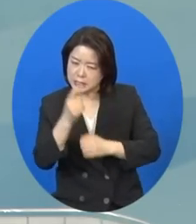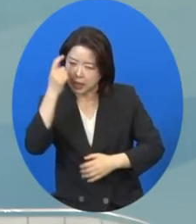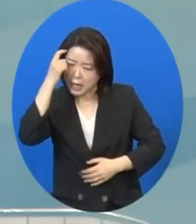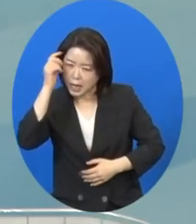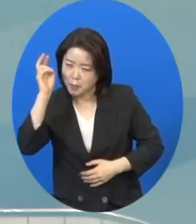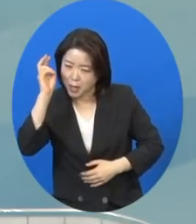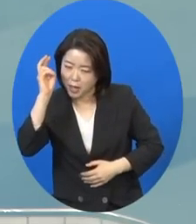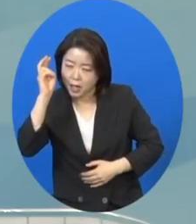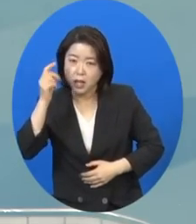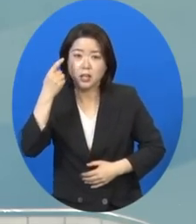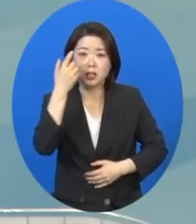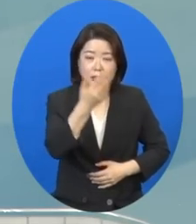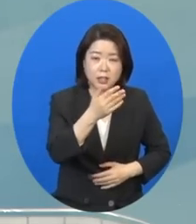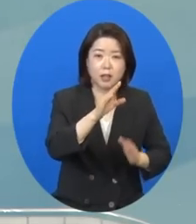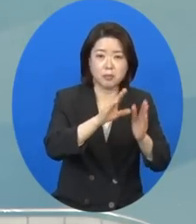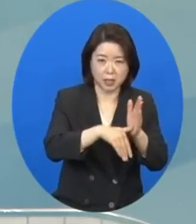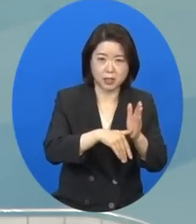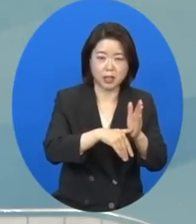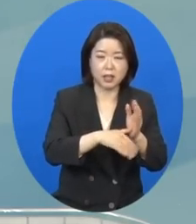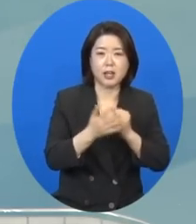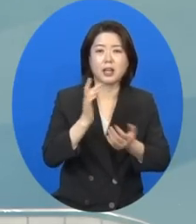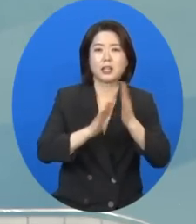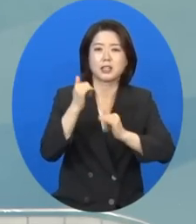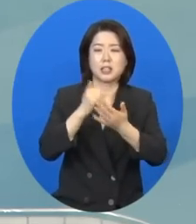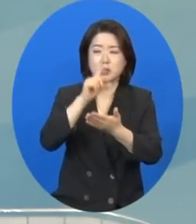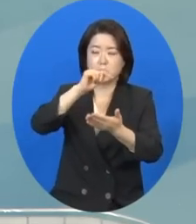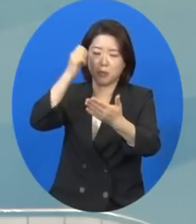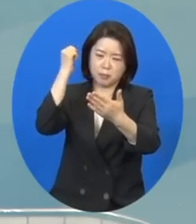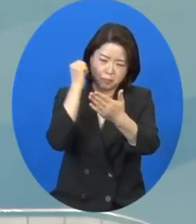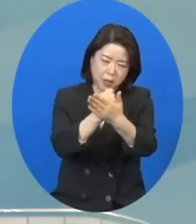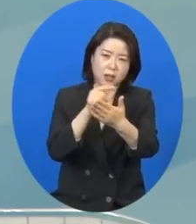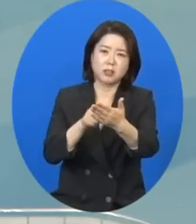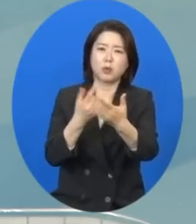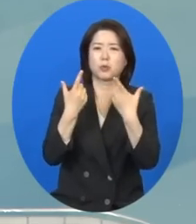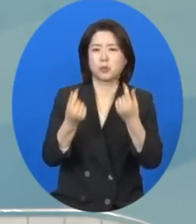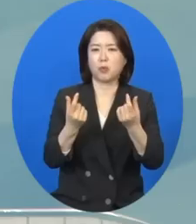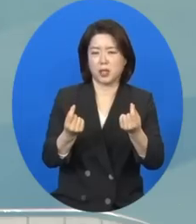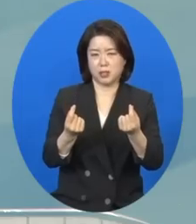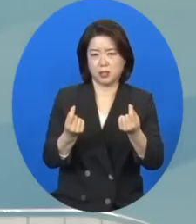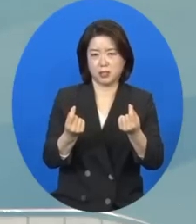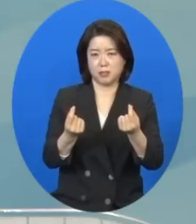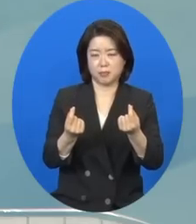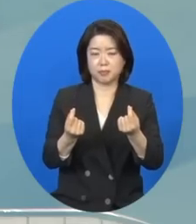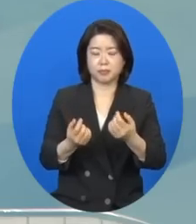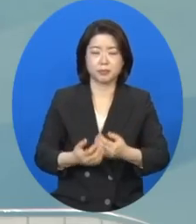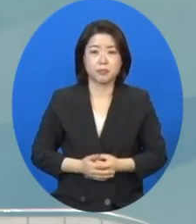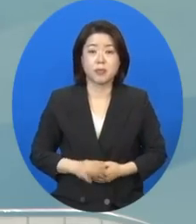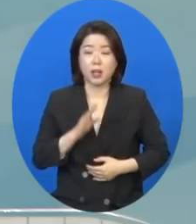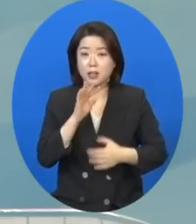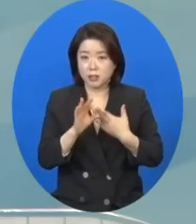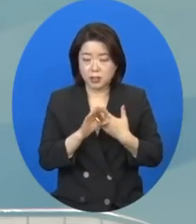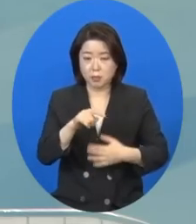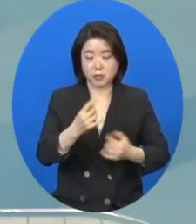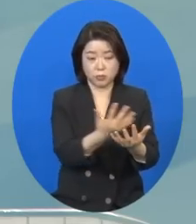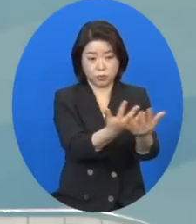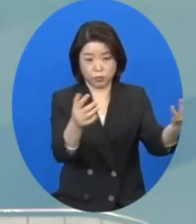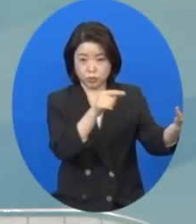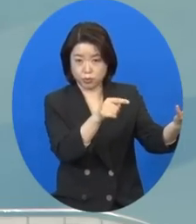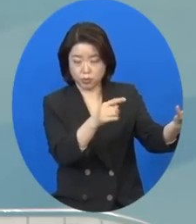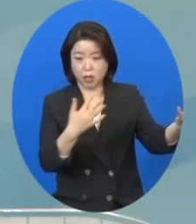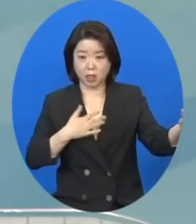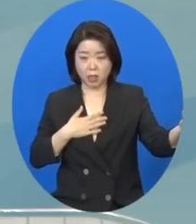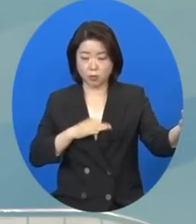때마다 그때마다 우린 사실상 예수님을 못 박으라고 외치는 것이나 다른 없는 것입니다 그렇다면이 군중들이나